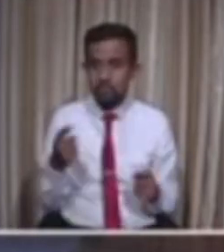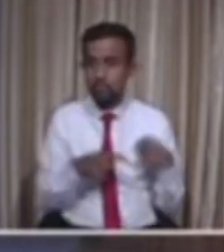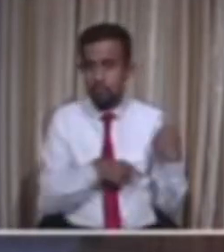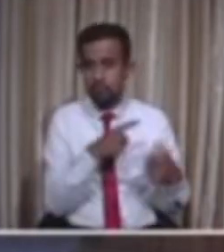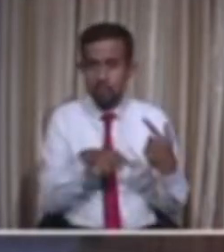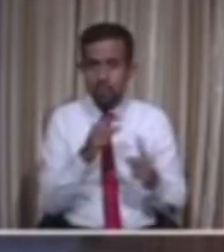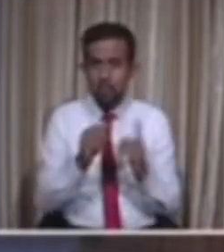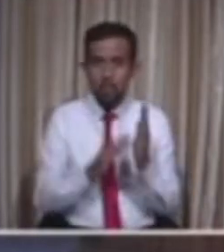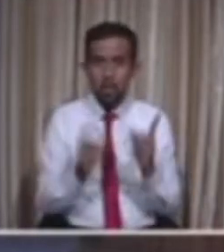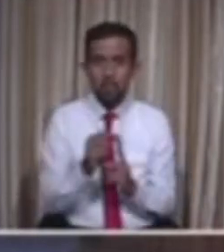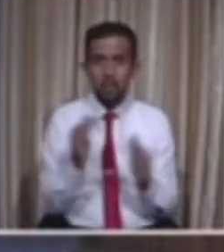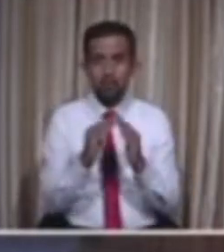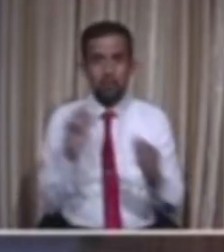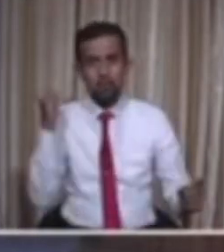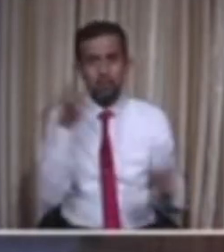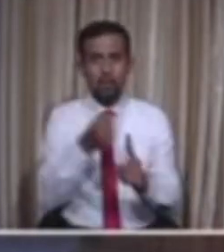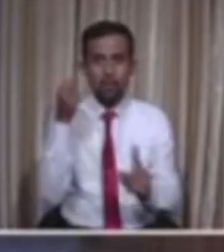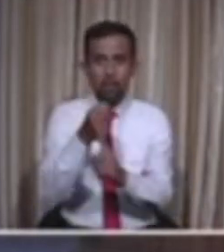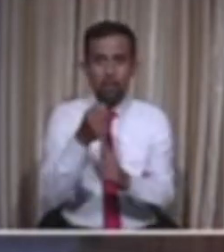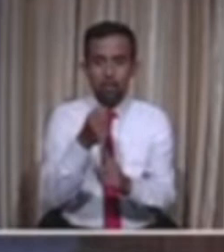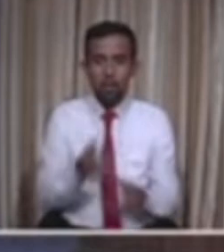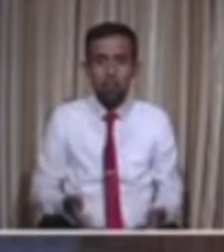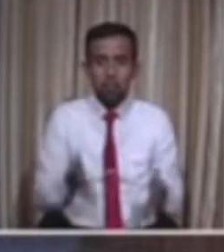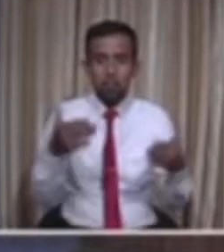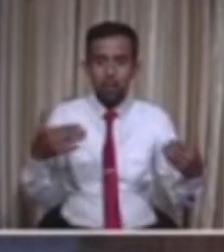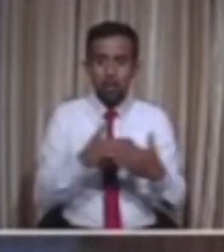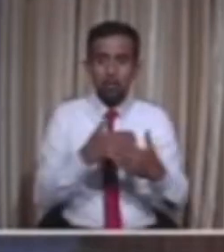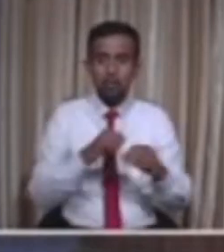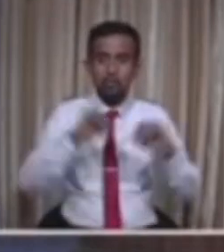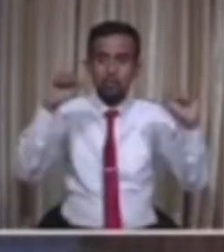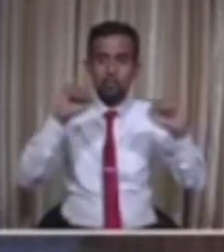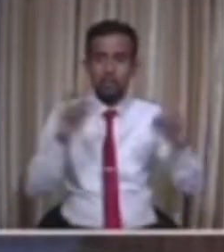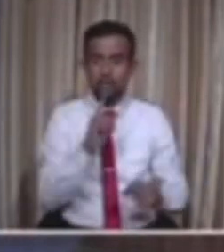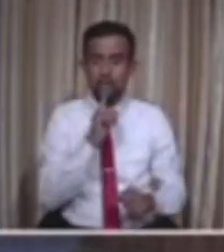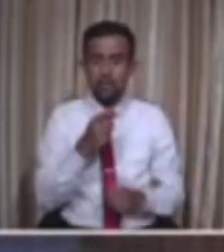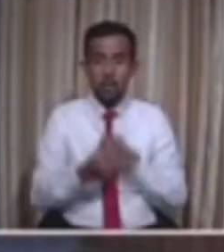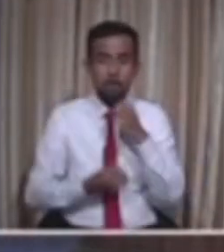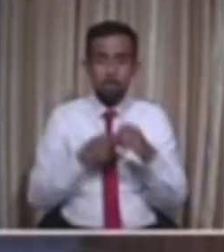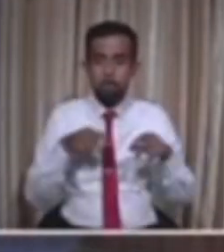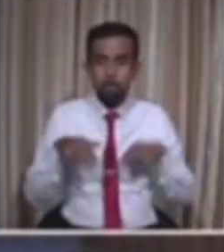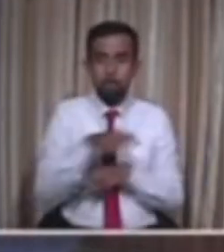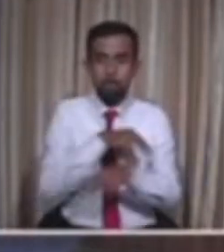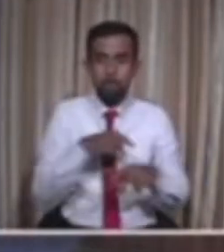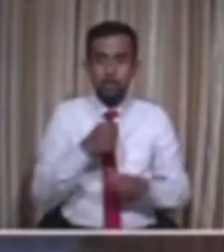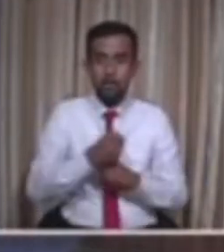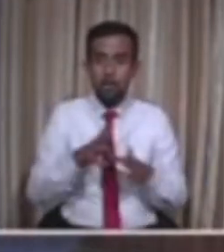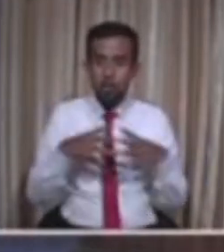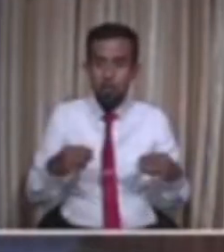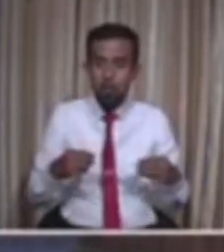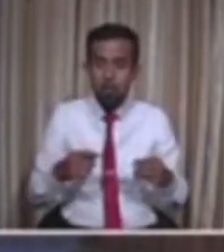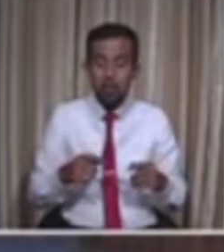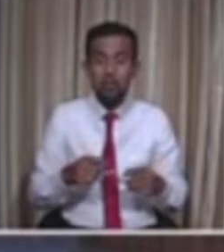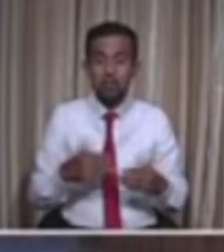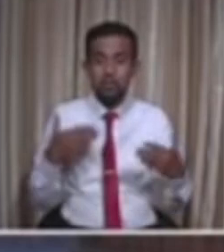අපේ මන්ත්‍රීවරුන් ඒවල් වලට ගැහුවා. මාර්ග හරස් කරා, උද්ඝෝෂණ කරනවා කියලා ප්‍රකෝපකාරී ලෙස හැසිරලා රාජ්‍ය දේපොළට අවහිර